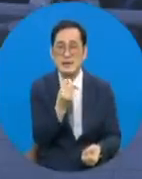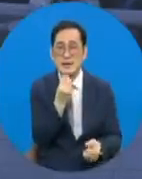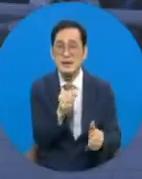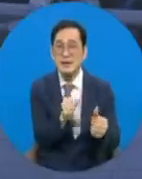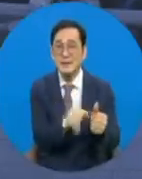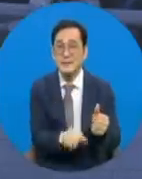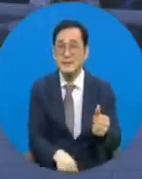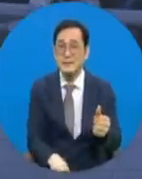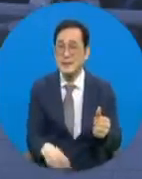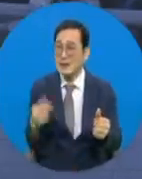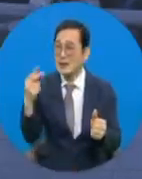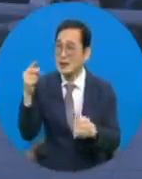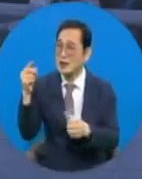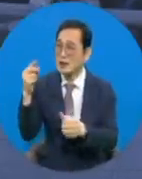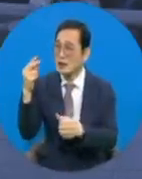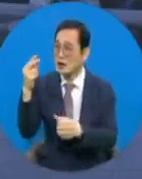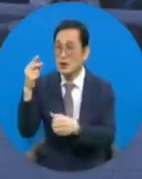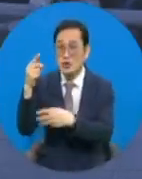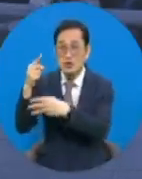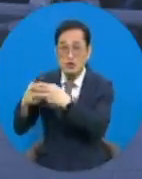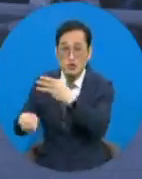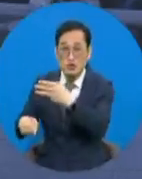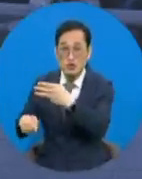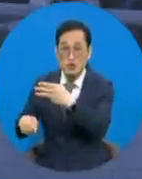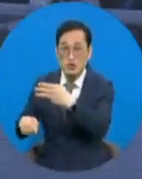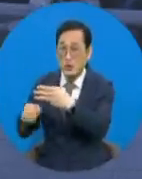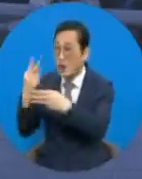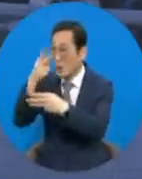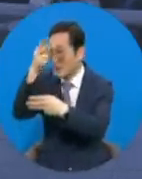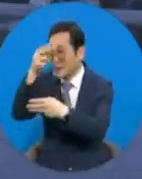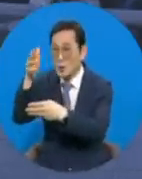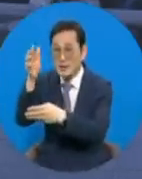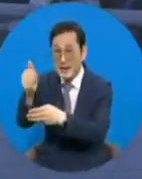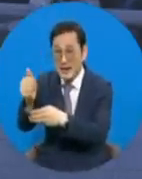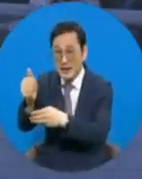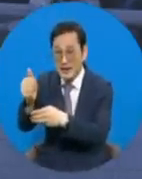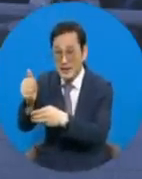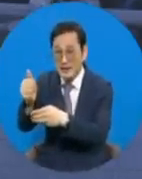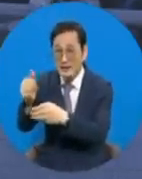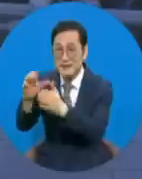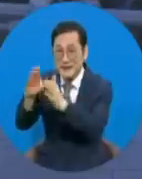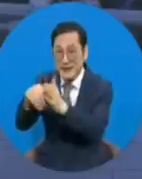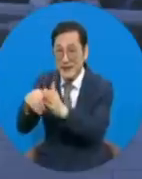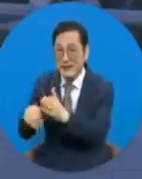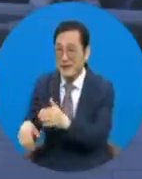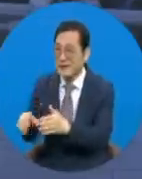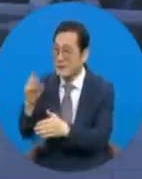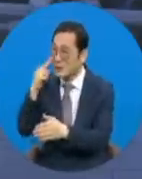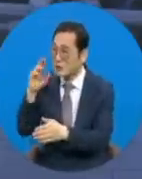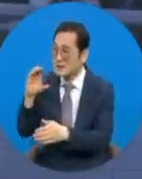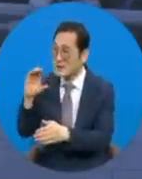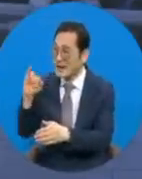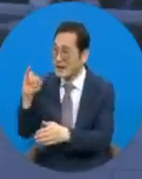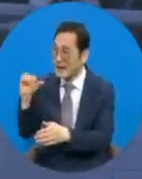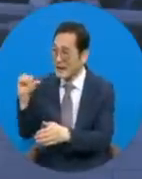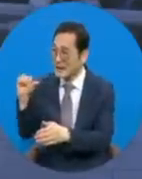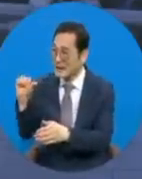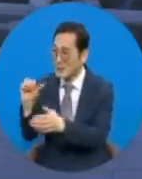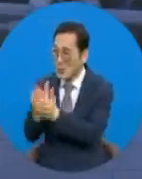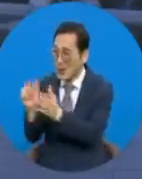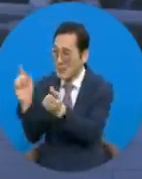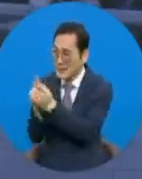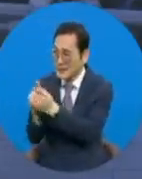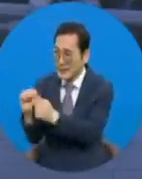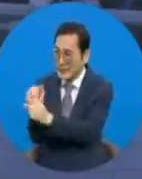윤석열 대통령이 검찰총장일 때 미국 CIA 국장을 극비 면담했다는 음모론을 주장하기도 했었습니다. 그런데